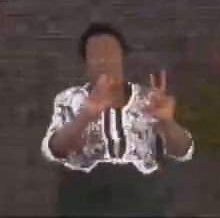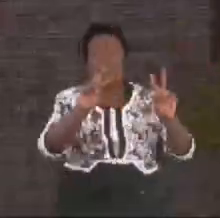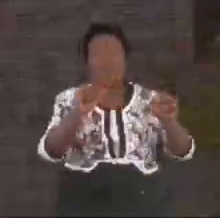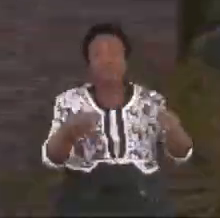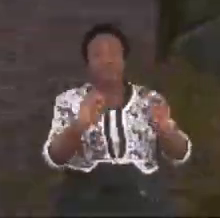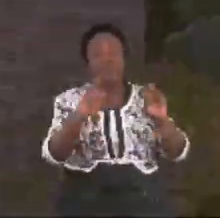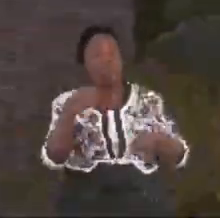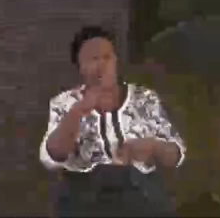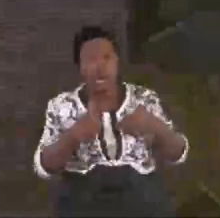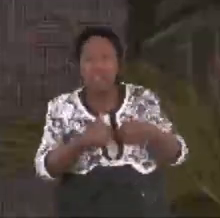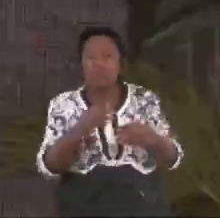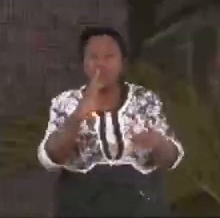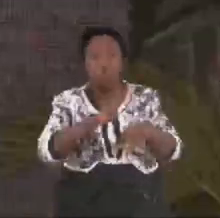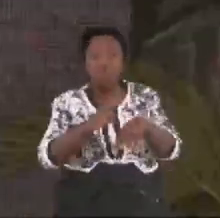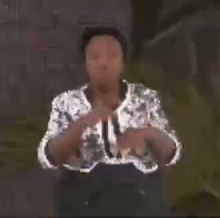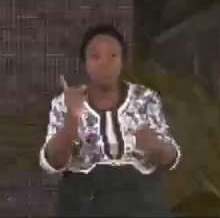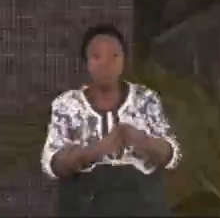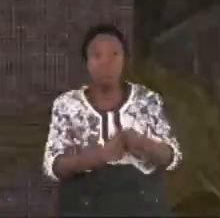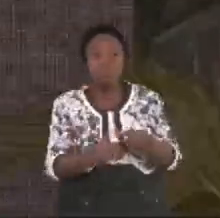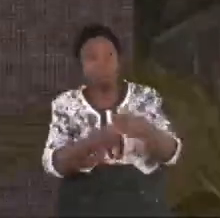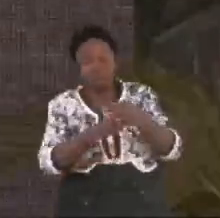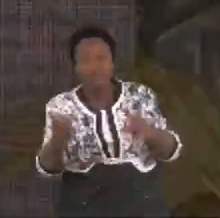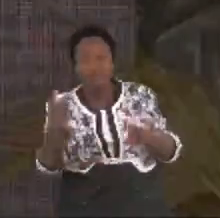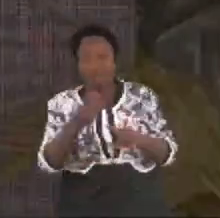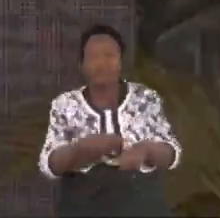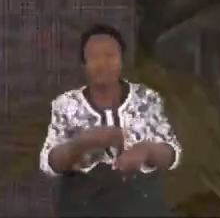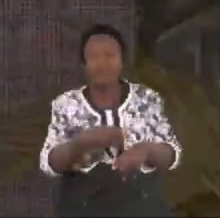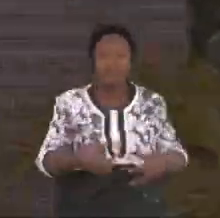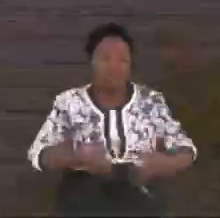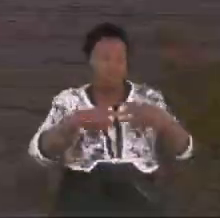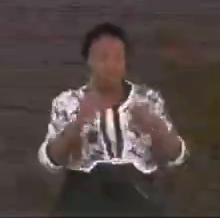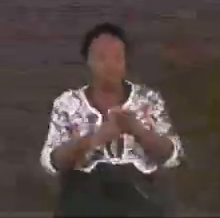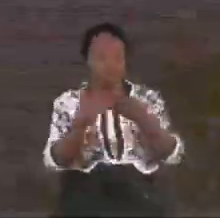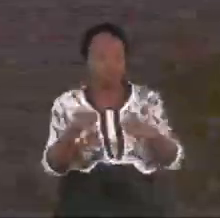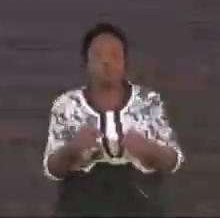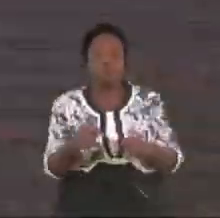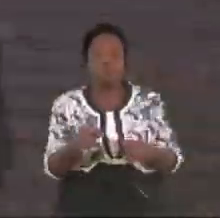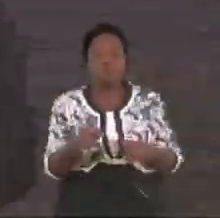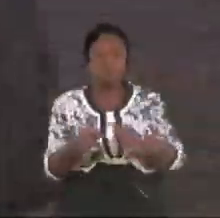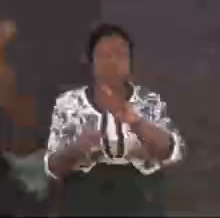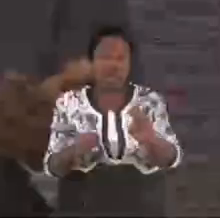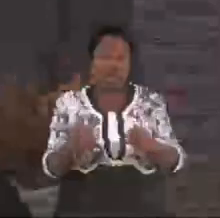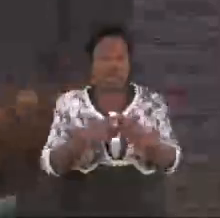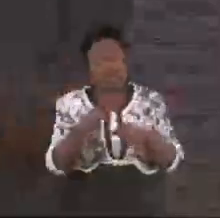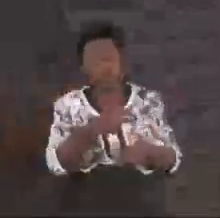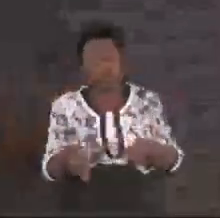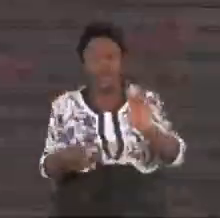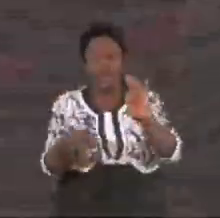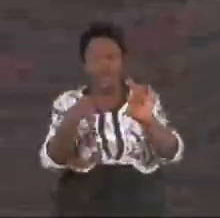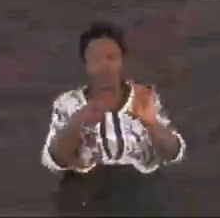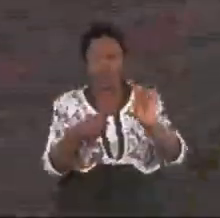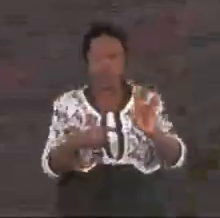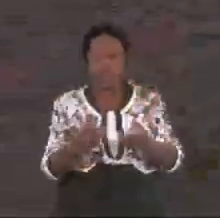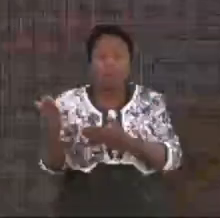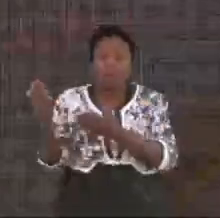appris à fuir la colère à venir. Et dans le verset 8, il a dit, produisez donc